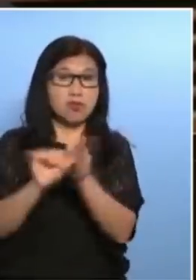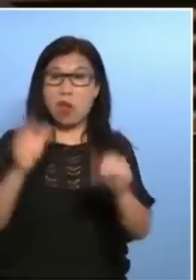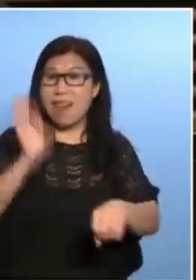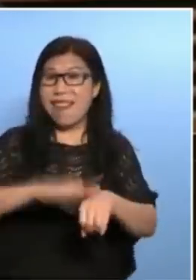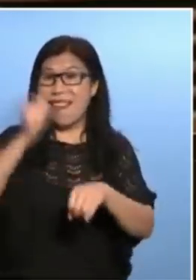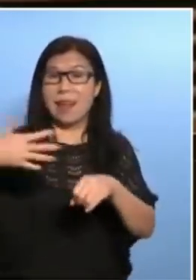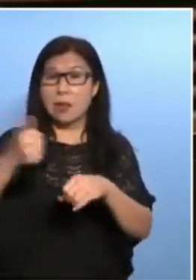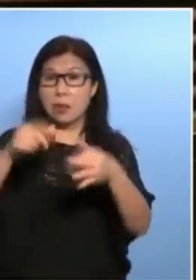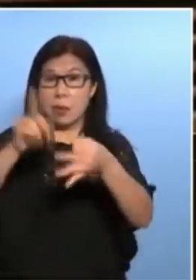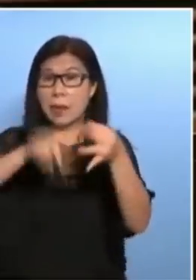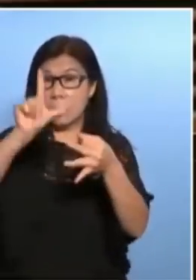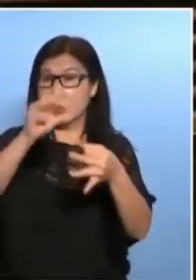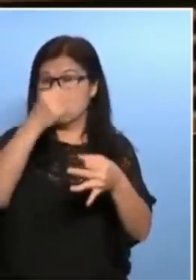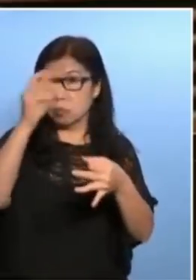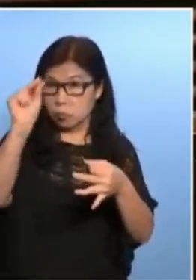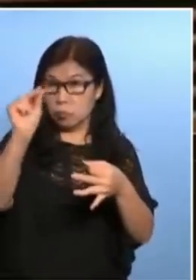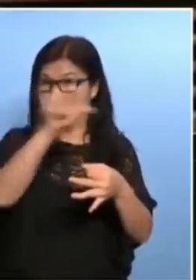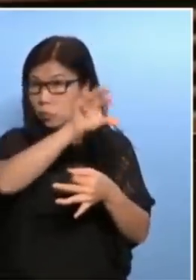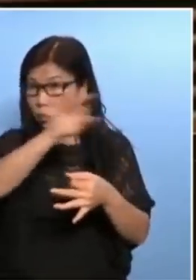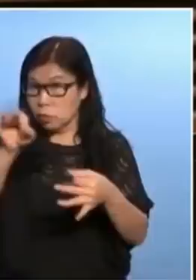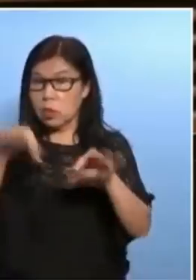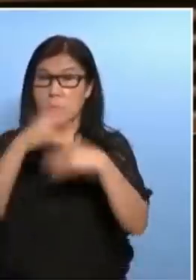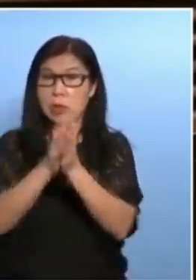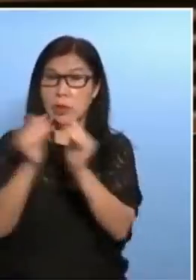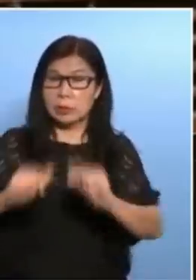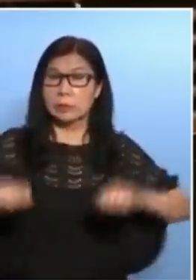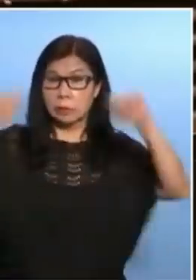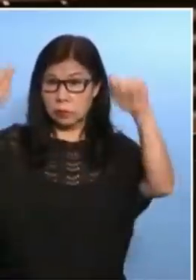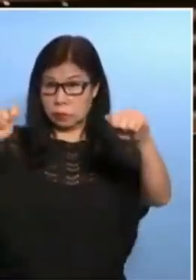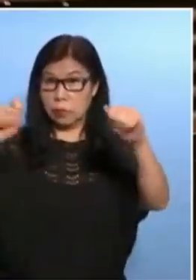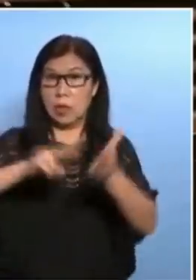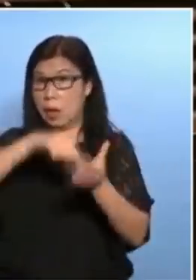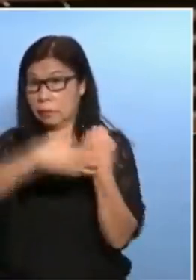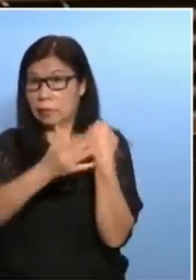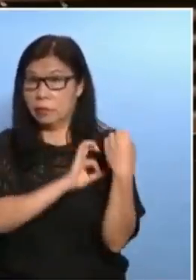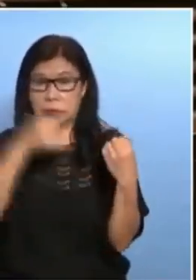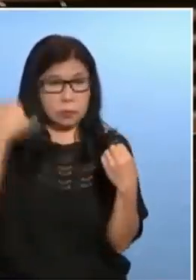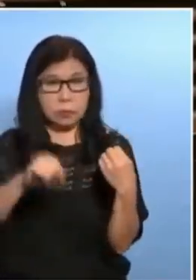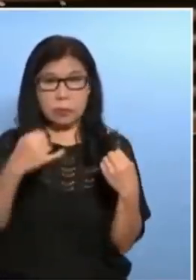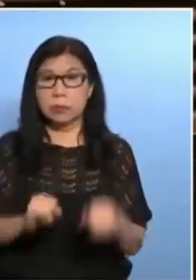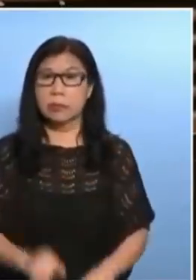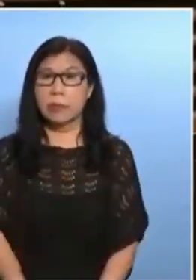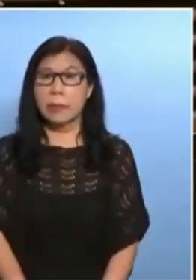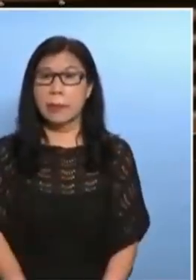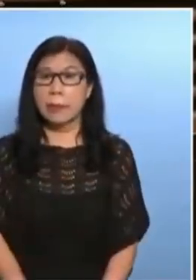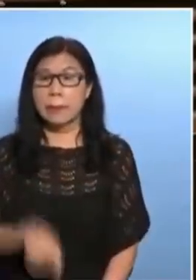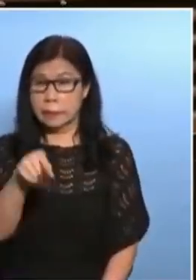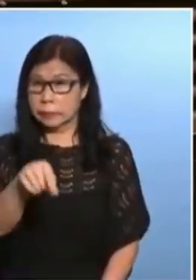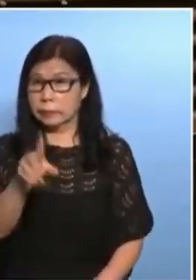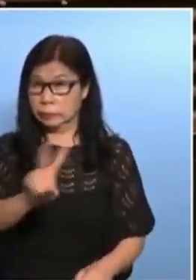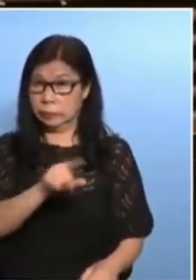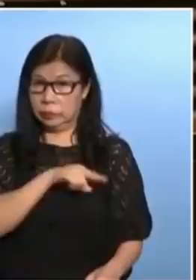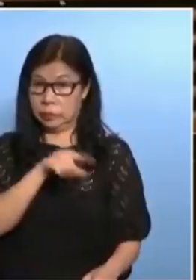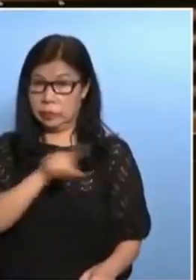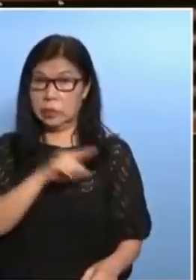李慧瓊這七隻字是不容繼續展現在議會裏面，其實這個亦都是